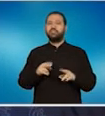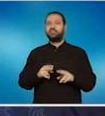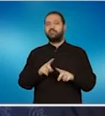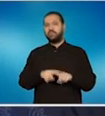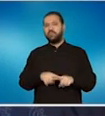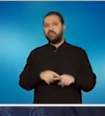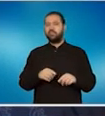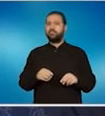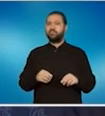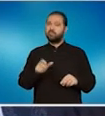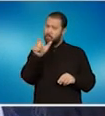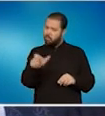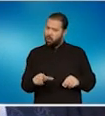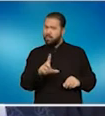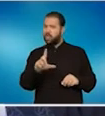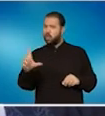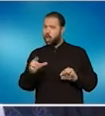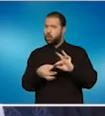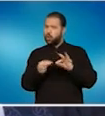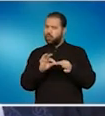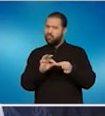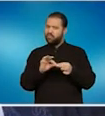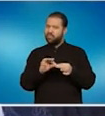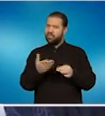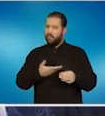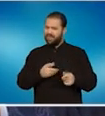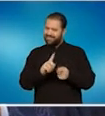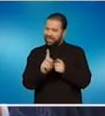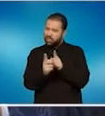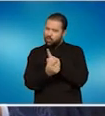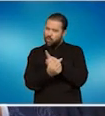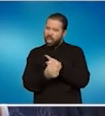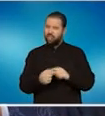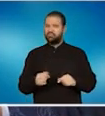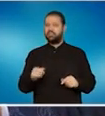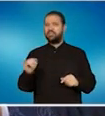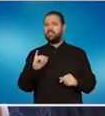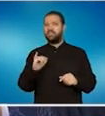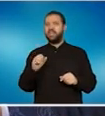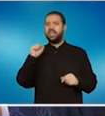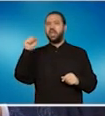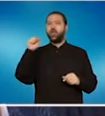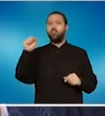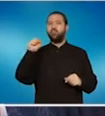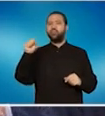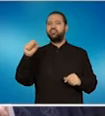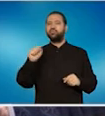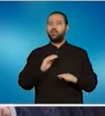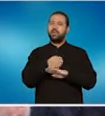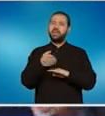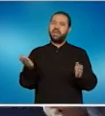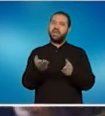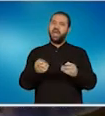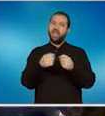Cu propriile lor cuvinte, părintele întoarce, e o întărsătură foarte, foarte fină și foarte rafinată de Condei, prin